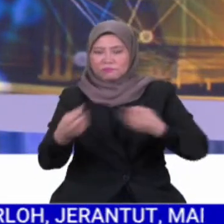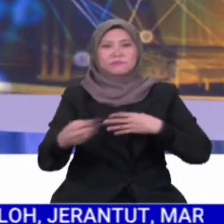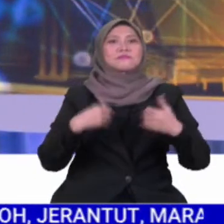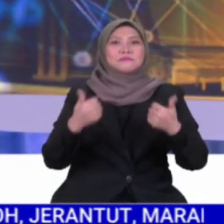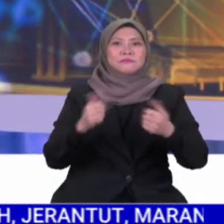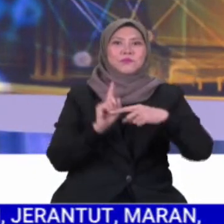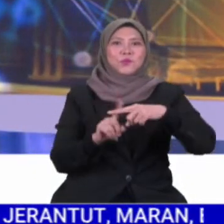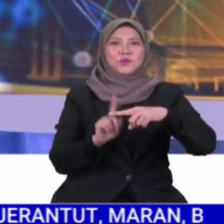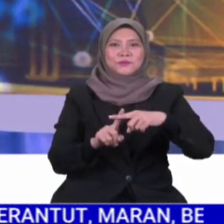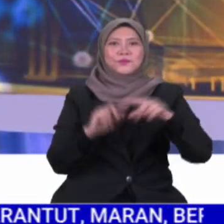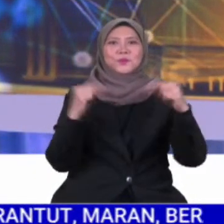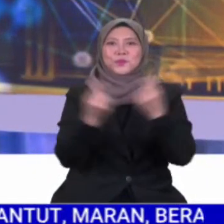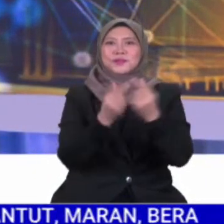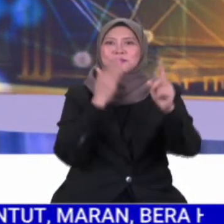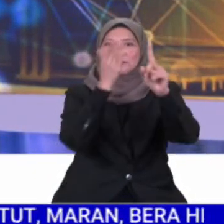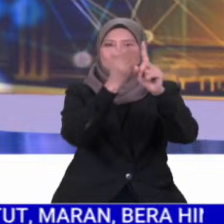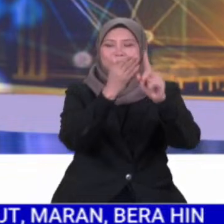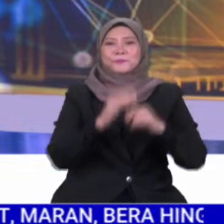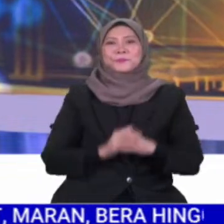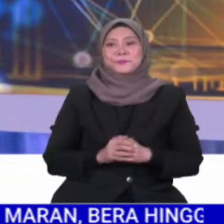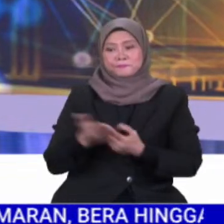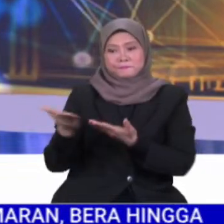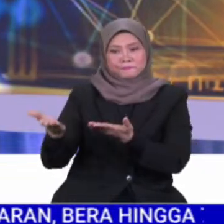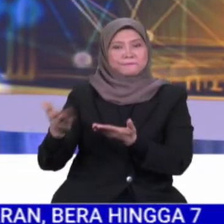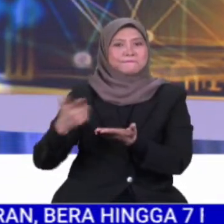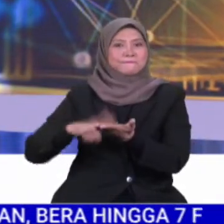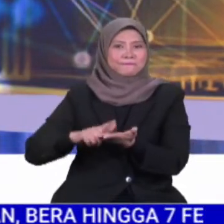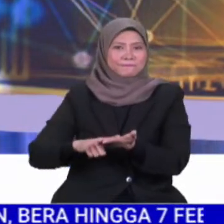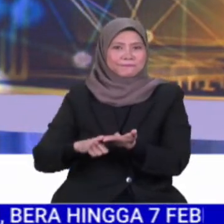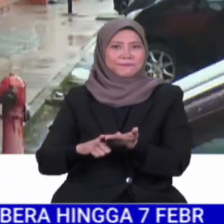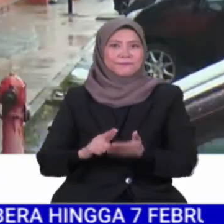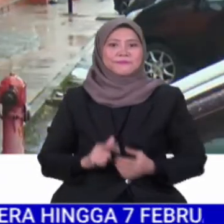golongan sasar. Nur Zuhairah Muhammad Zamri ada butirannya.